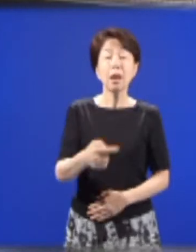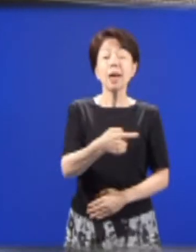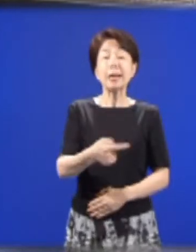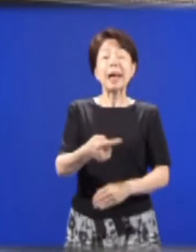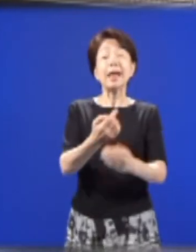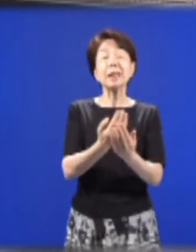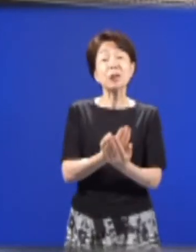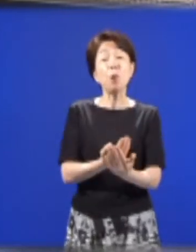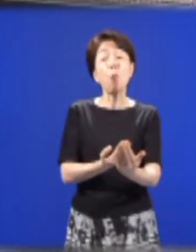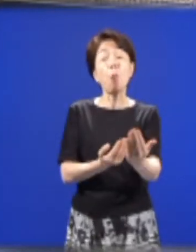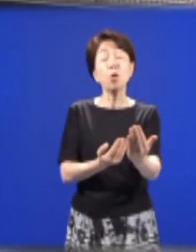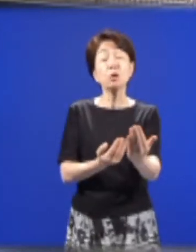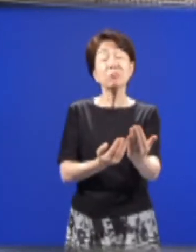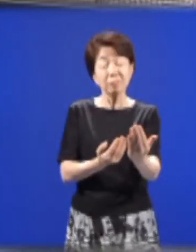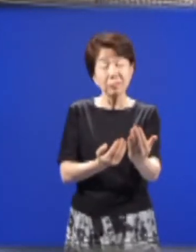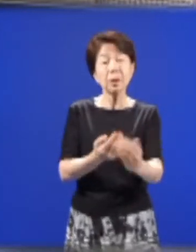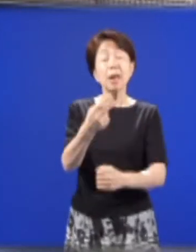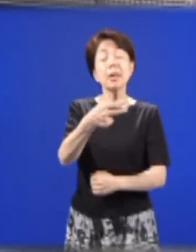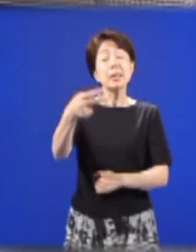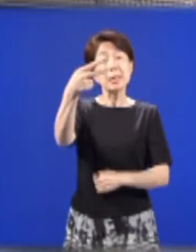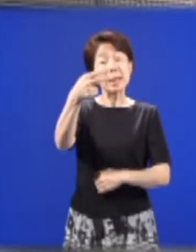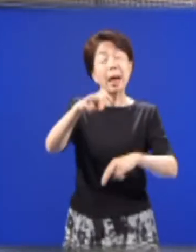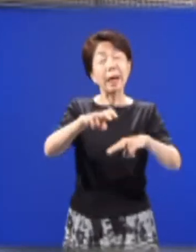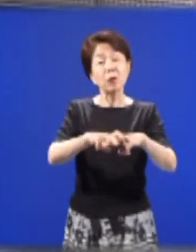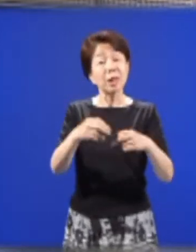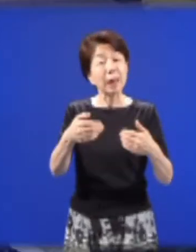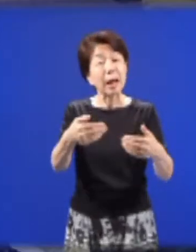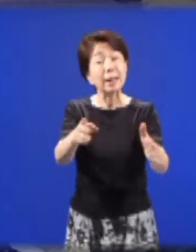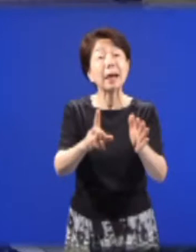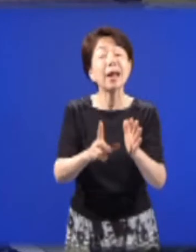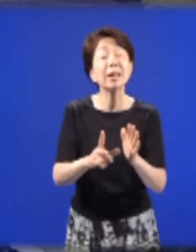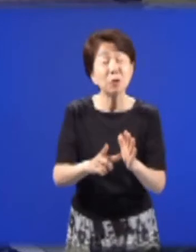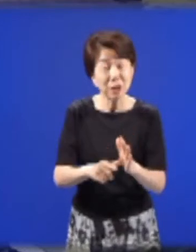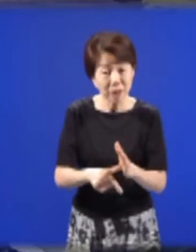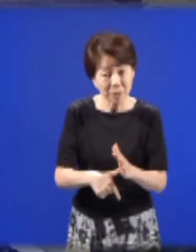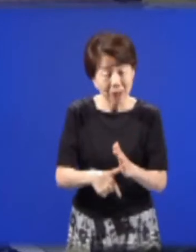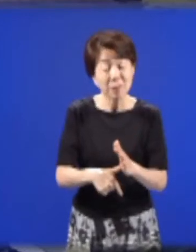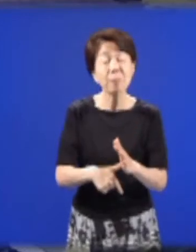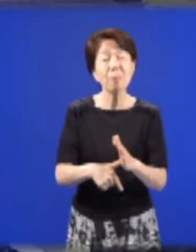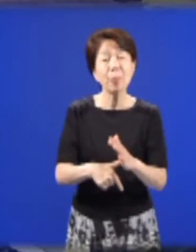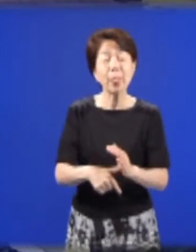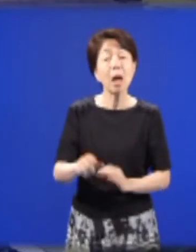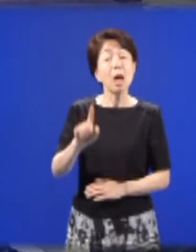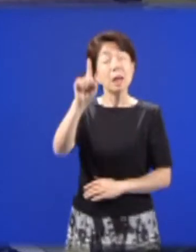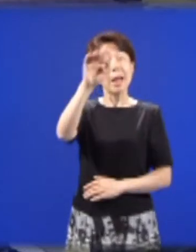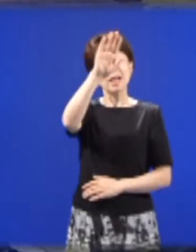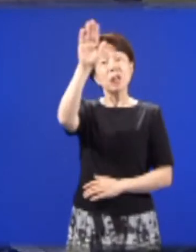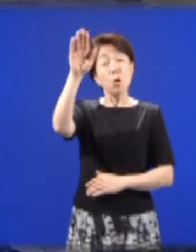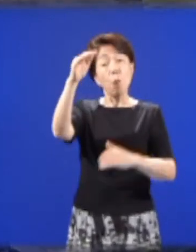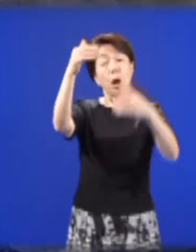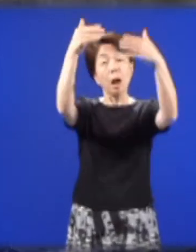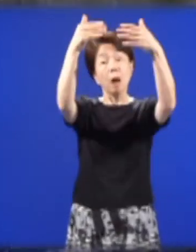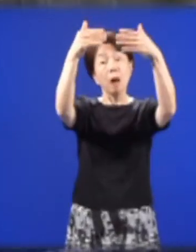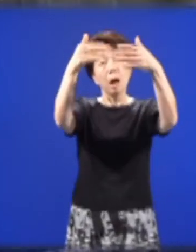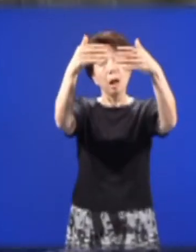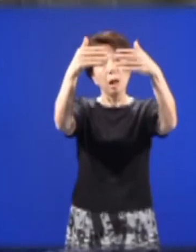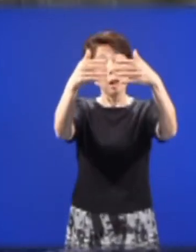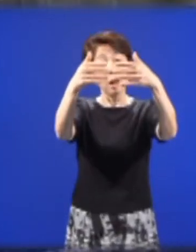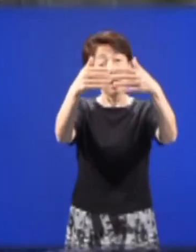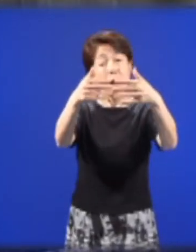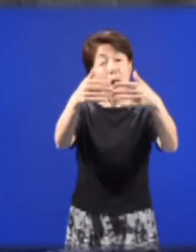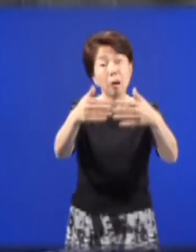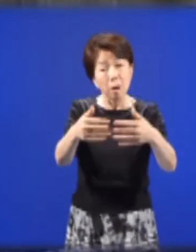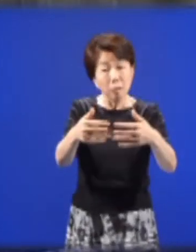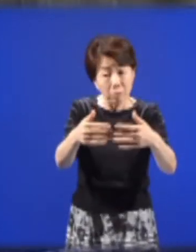第1ホールでは2階の客席を必要としない催しの場合、天井から壁を下ろして